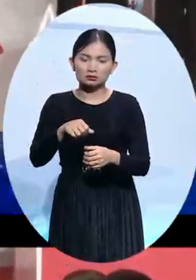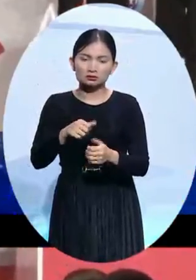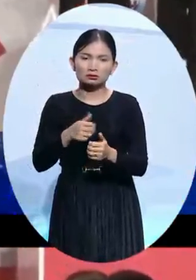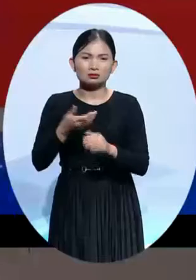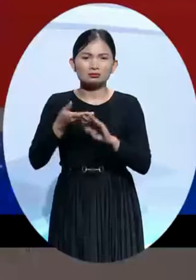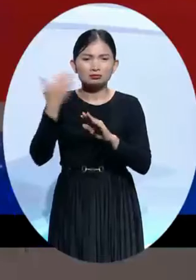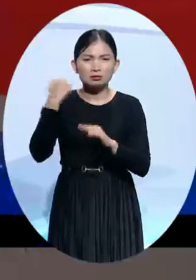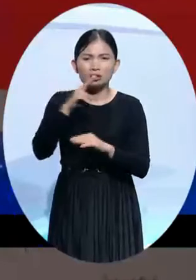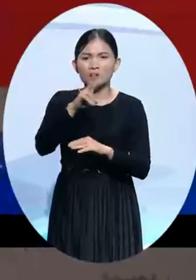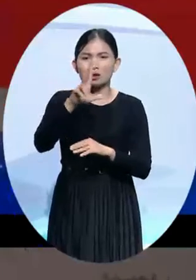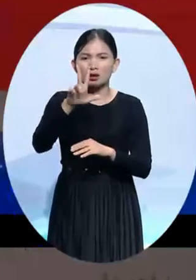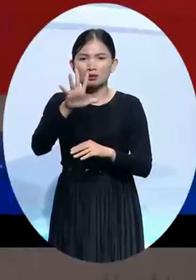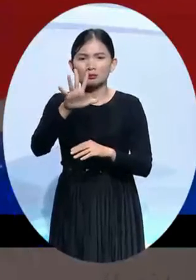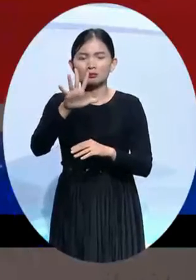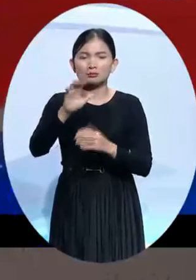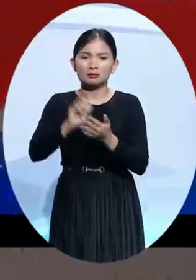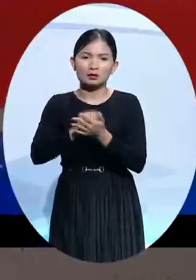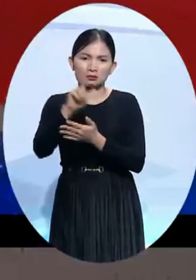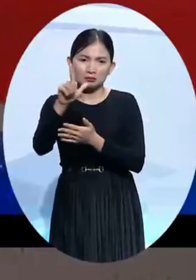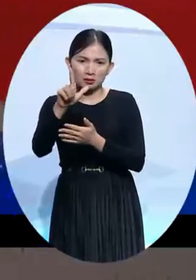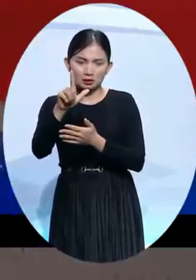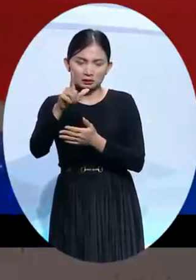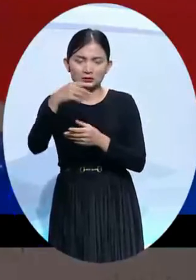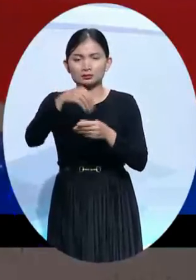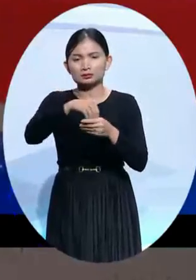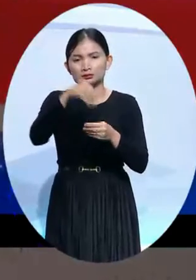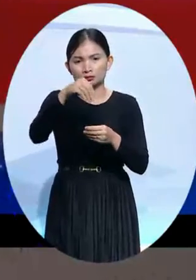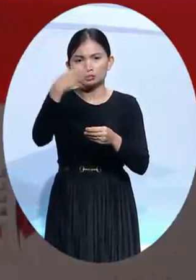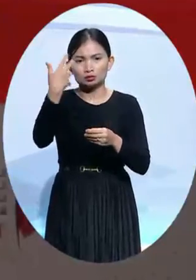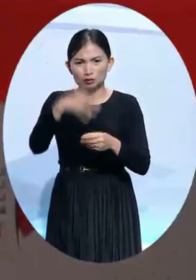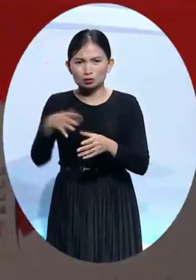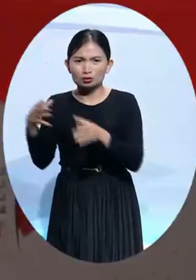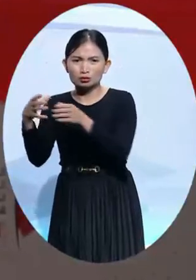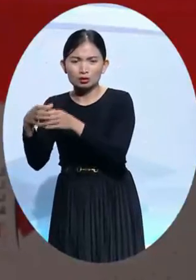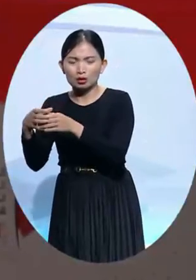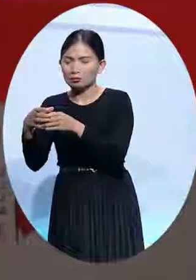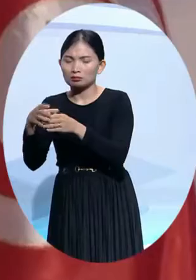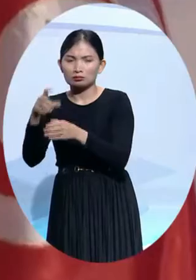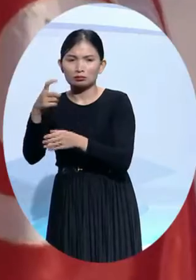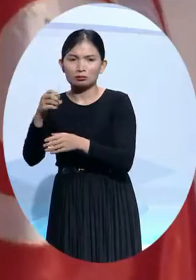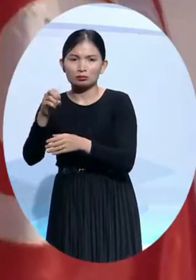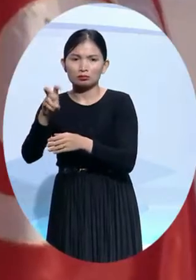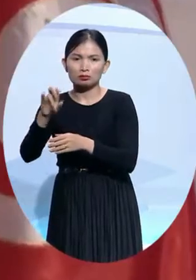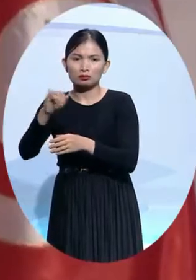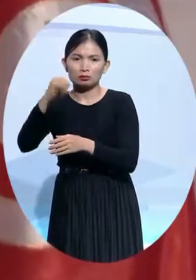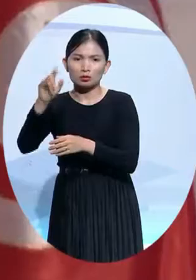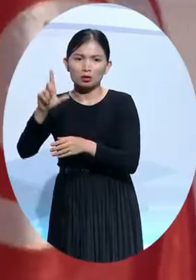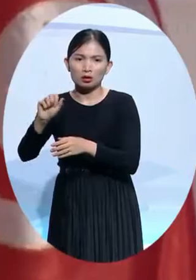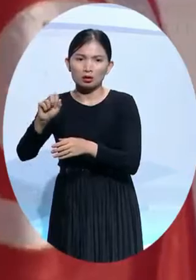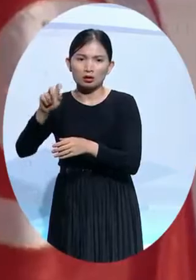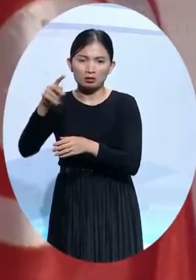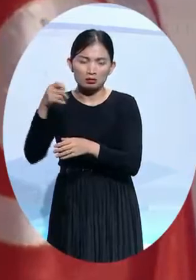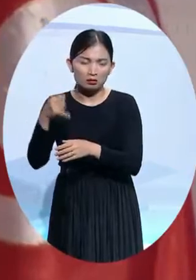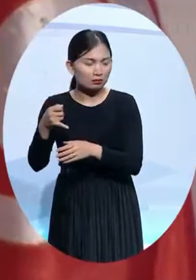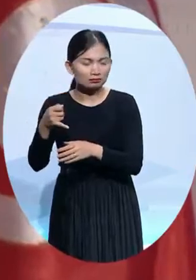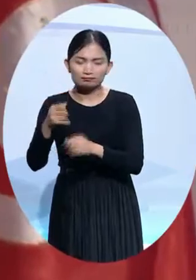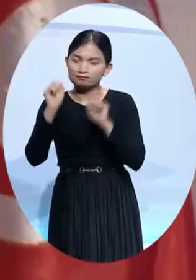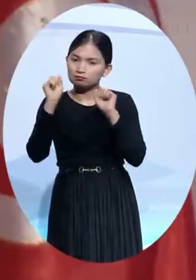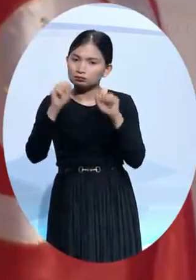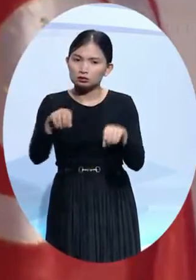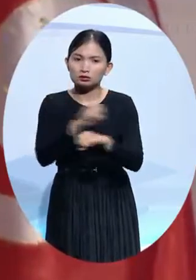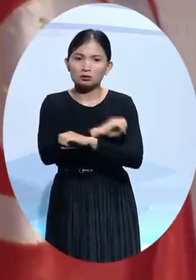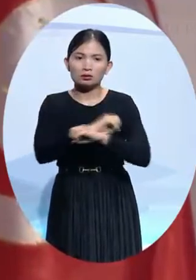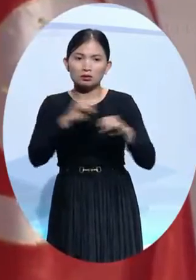7. Cuộc bỏ phiếu đã bị phe đối lập tẩy chay khi họ lên án ông Saied đã dàn dựng một cuộc đảo chính chống lại nền dân chủ non